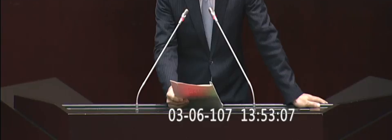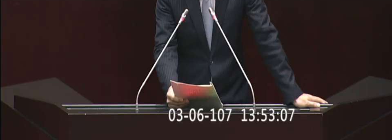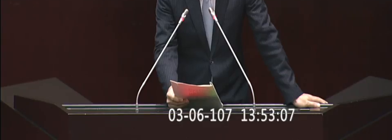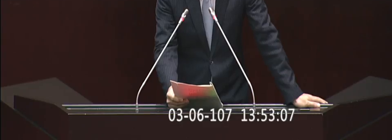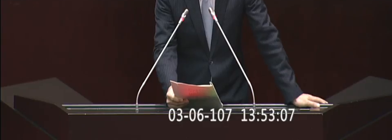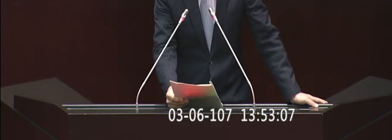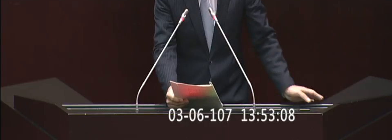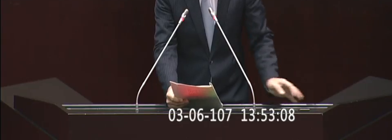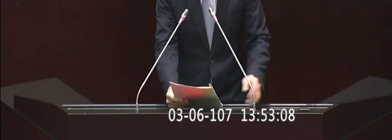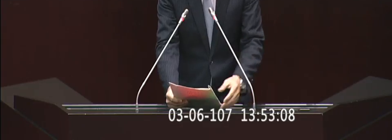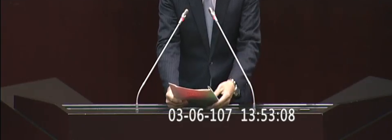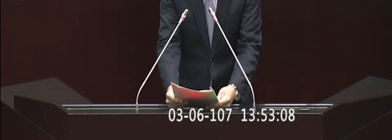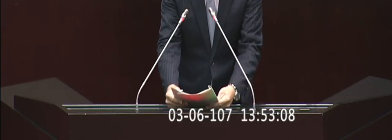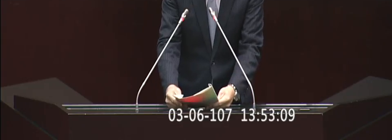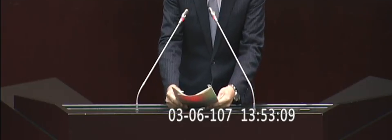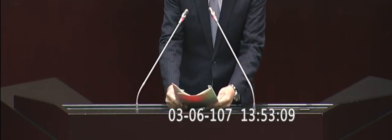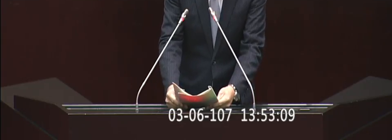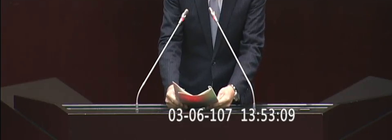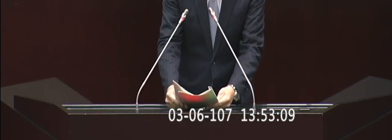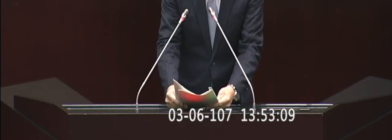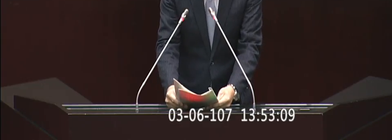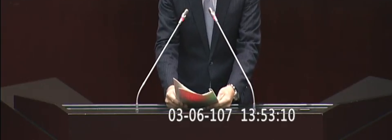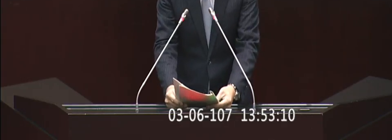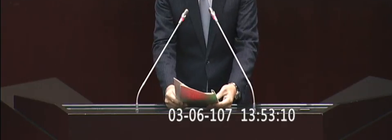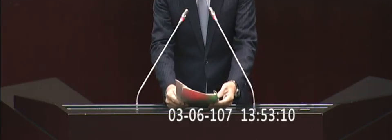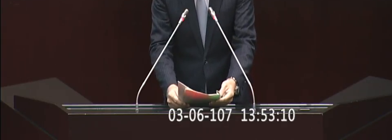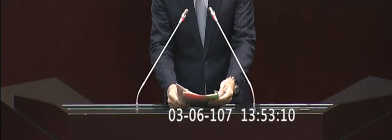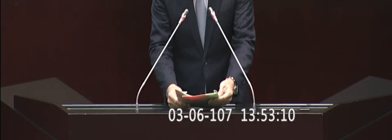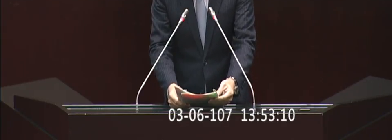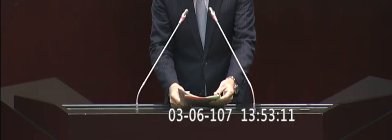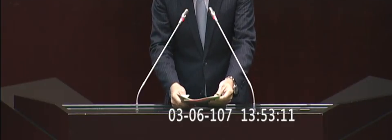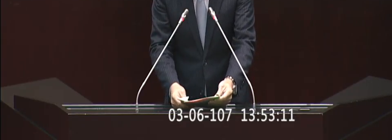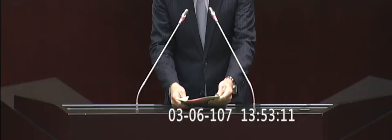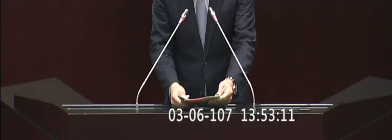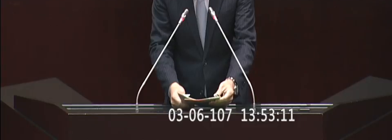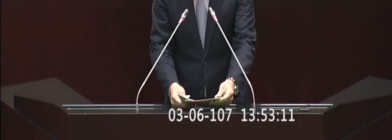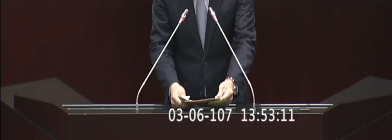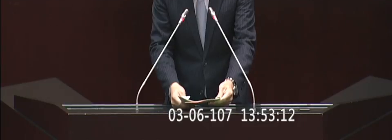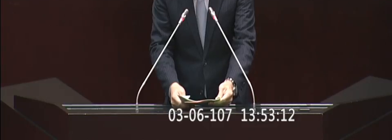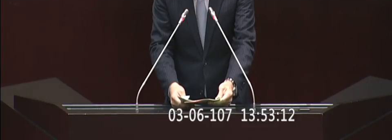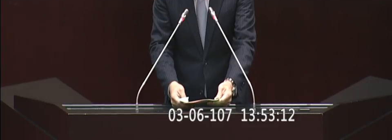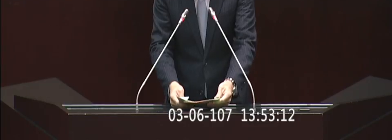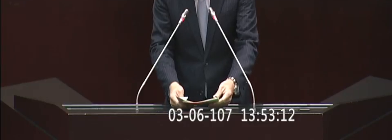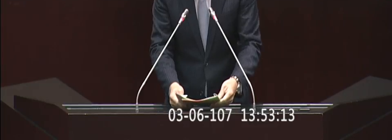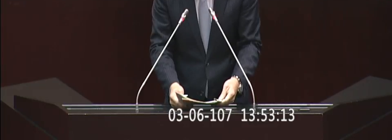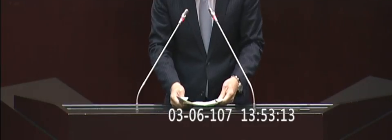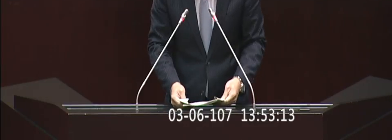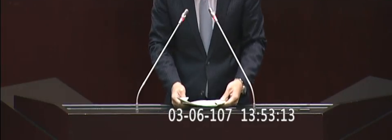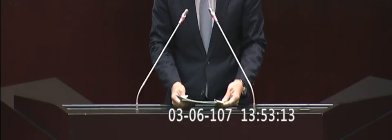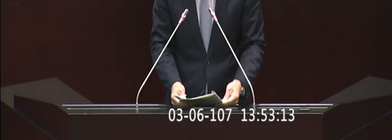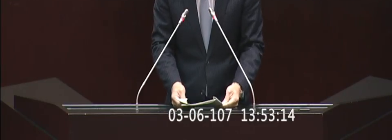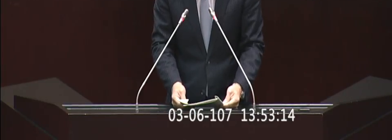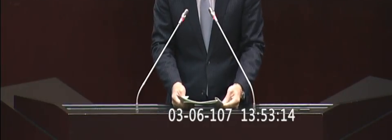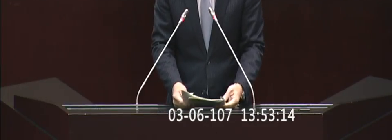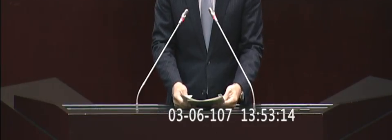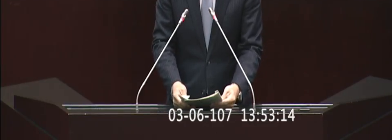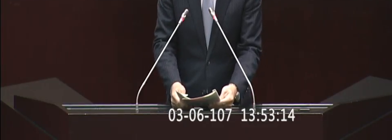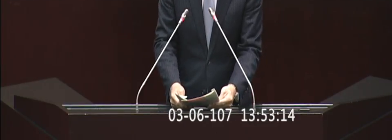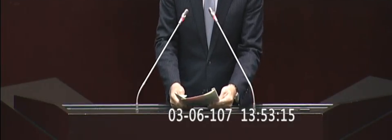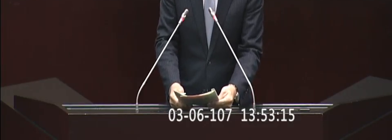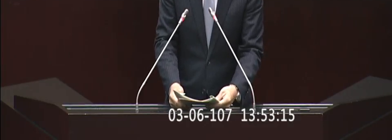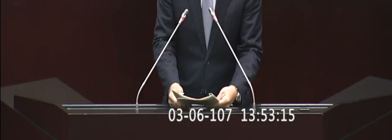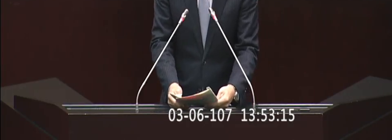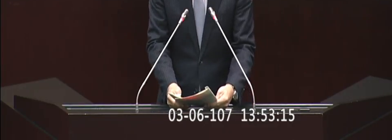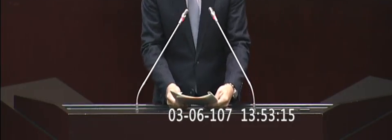政策的缺失，拟定解决的方案，并提出专案报告向国人说明，以维护国人的权益是否有当，